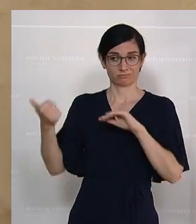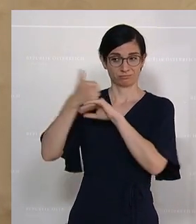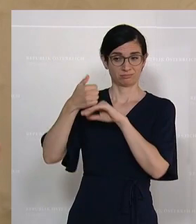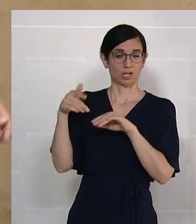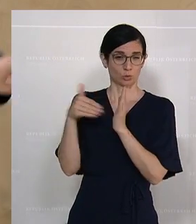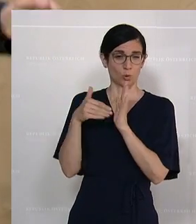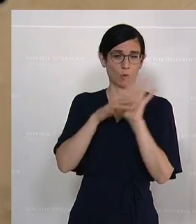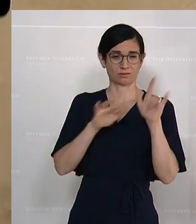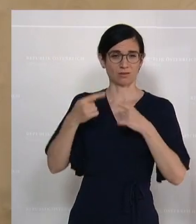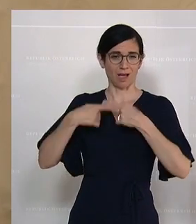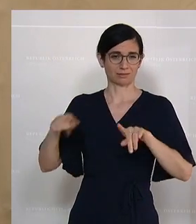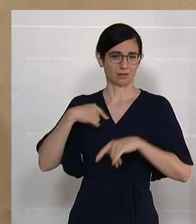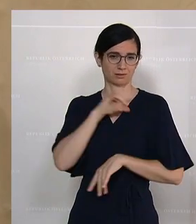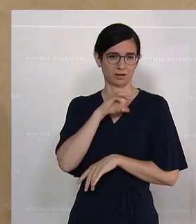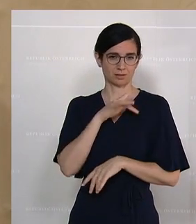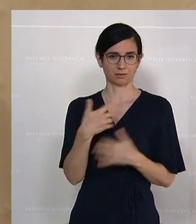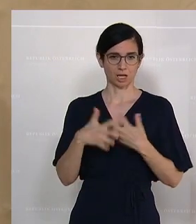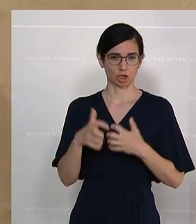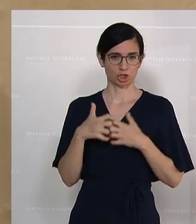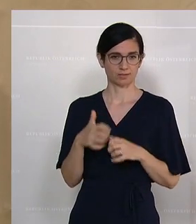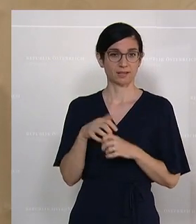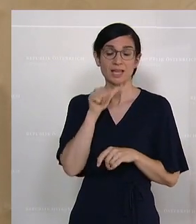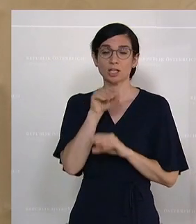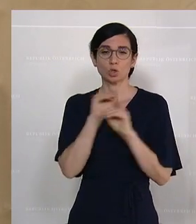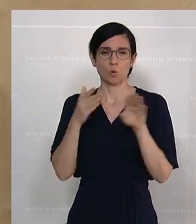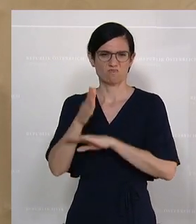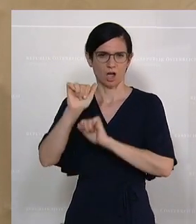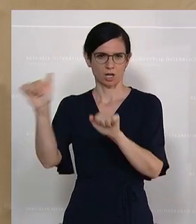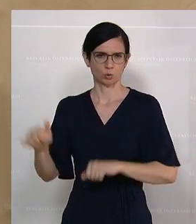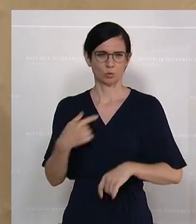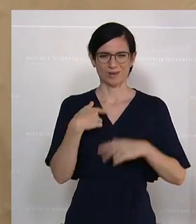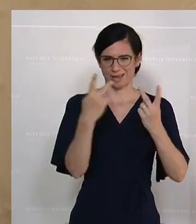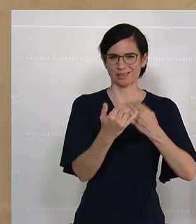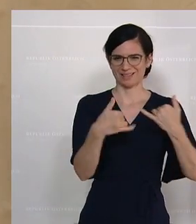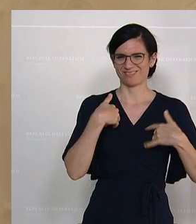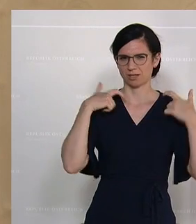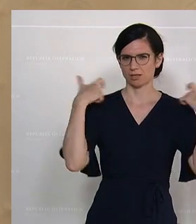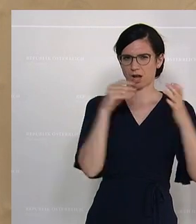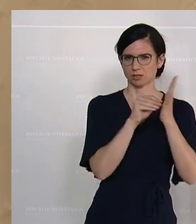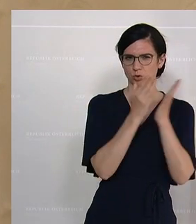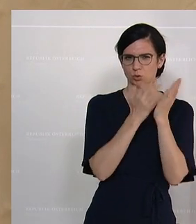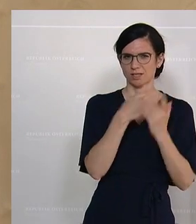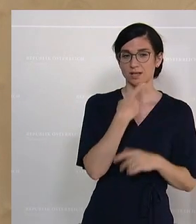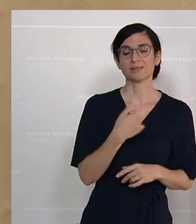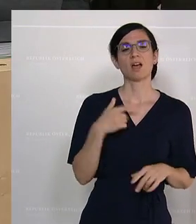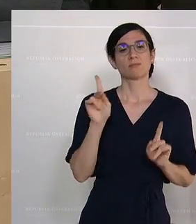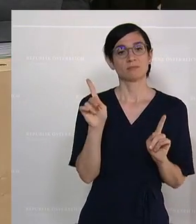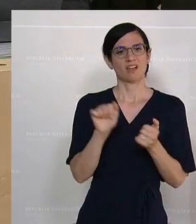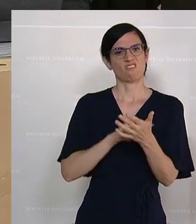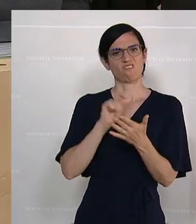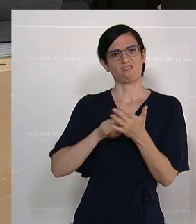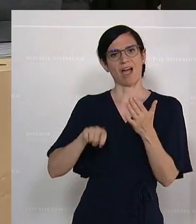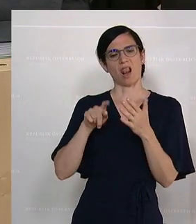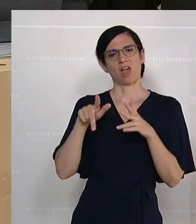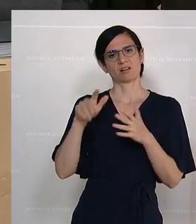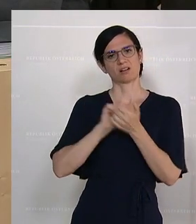geschichte wäre aber nicht nur dieser agentur sondern war eben auch wieder her generalsekretär bereits gesagt hat einer der wahlkampfmanager von herrn van der